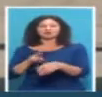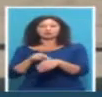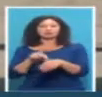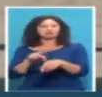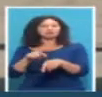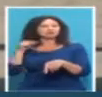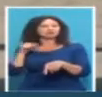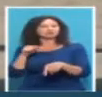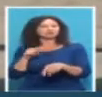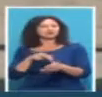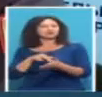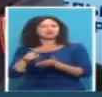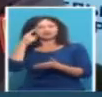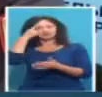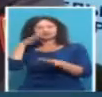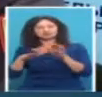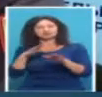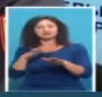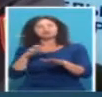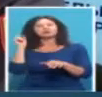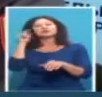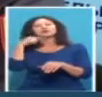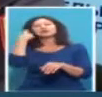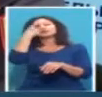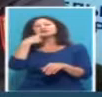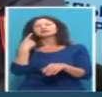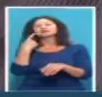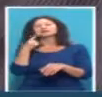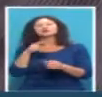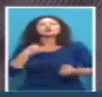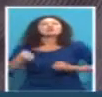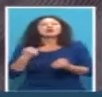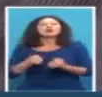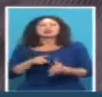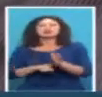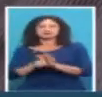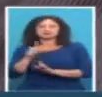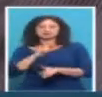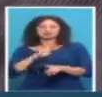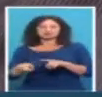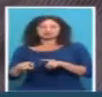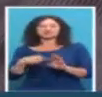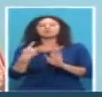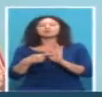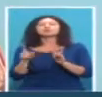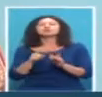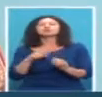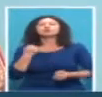чутье. Они подошли к подозреваемому для выяснения личности, но тот подался в бега. На вопрос, почему он убегал от